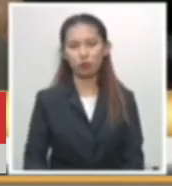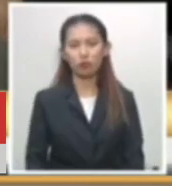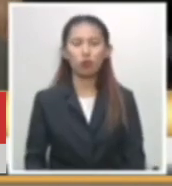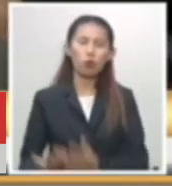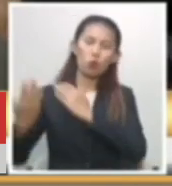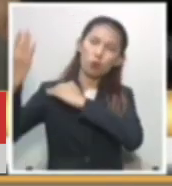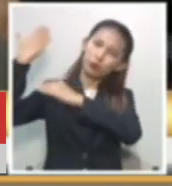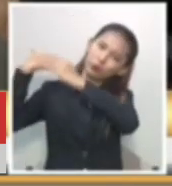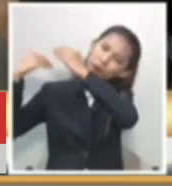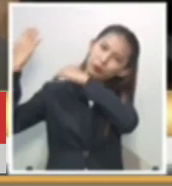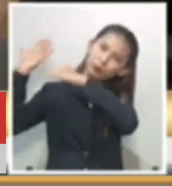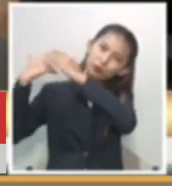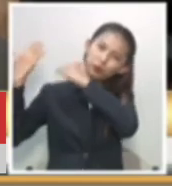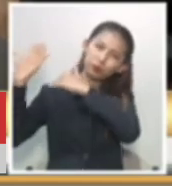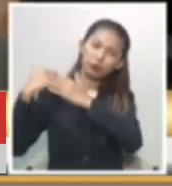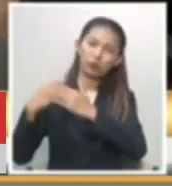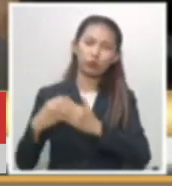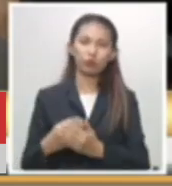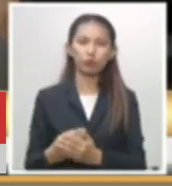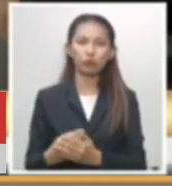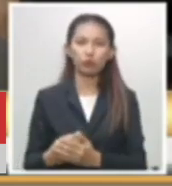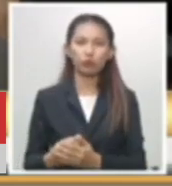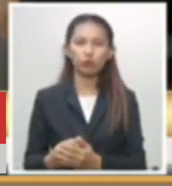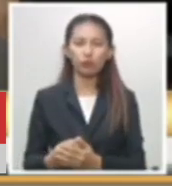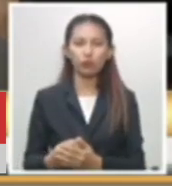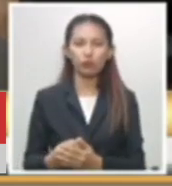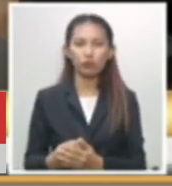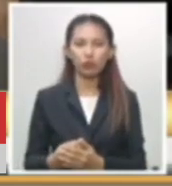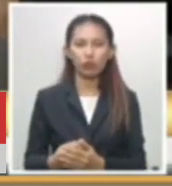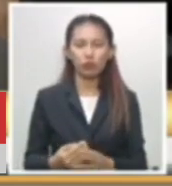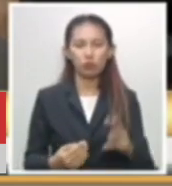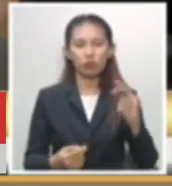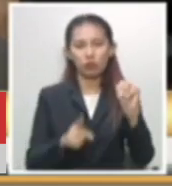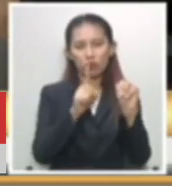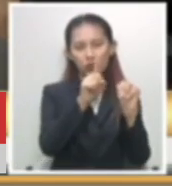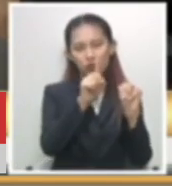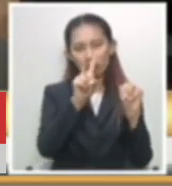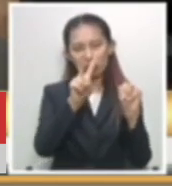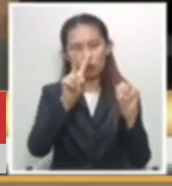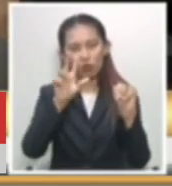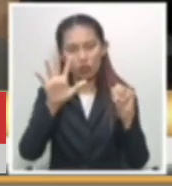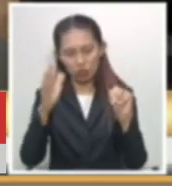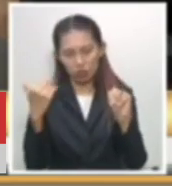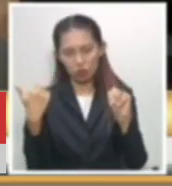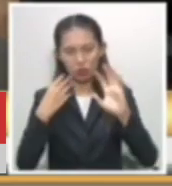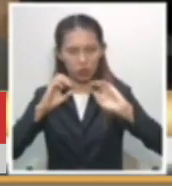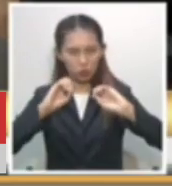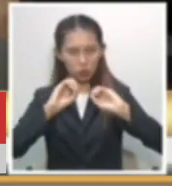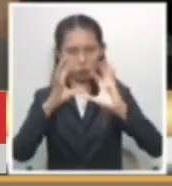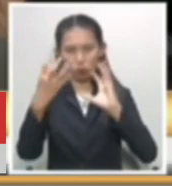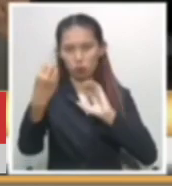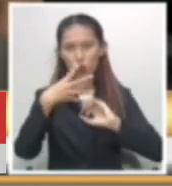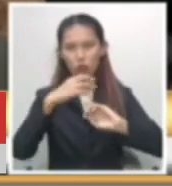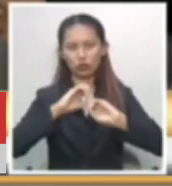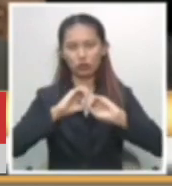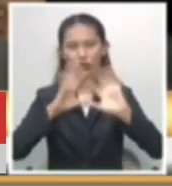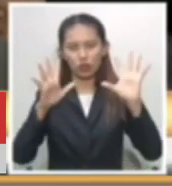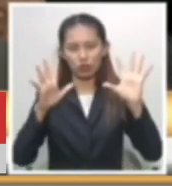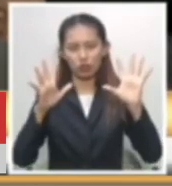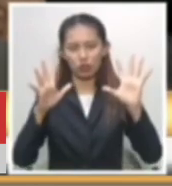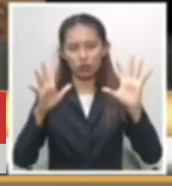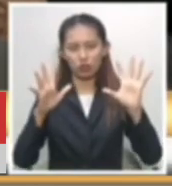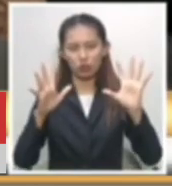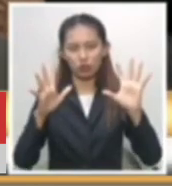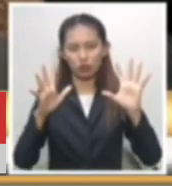ตในมาตรา125เขียนไว้ชัดว่าวรรคที่